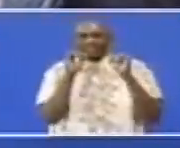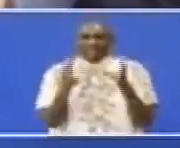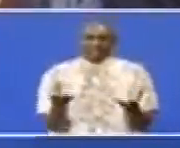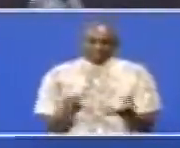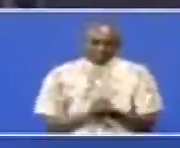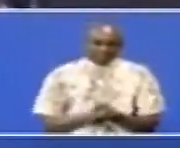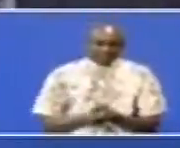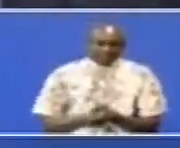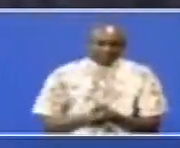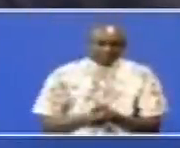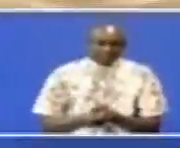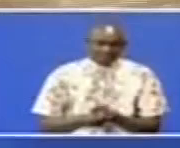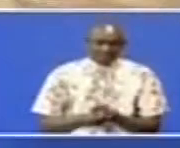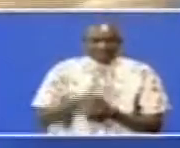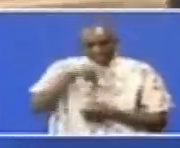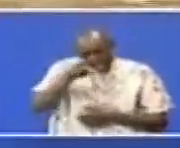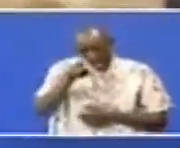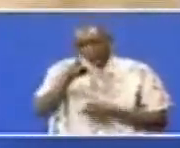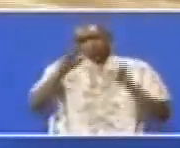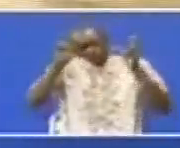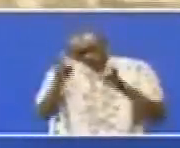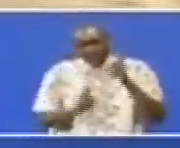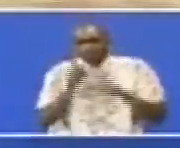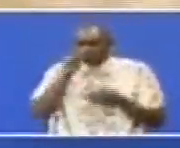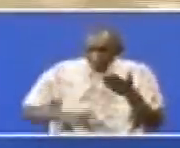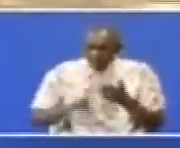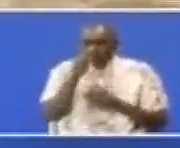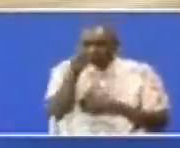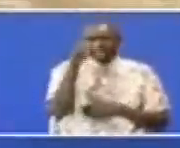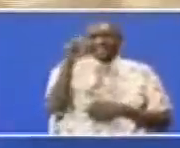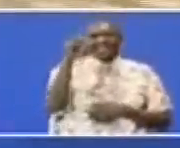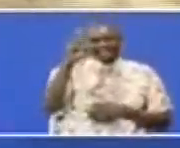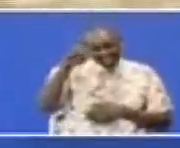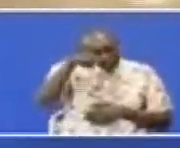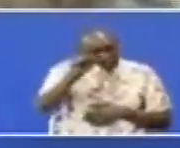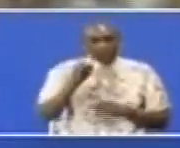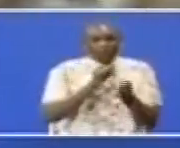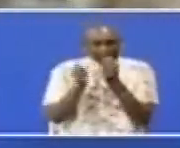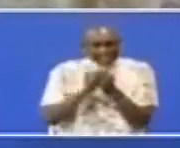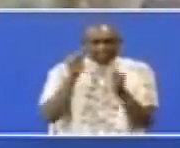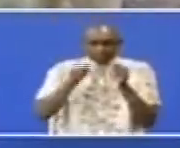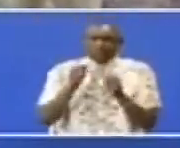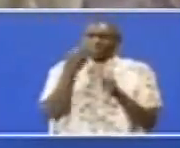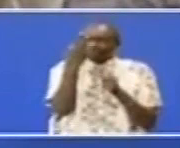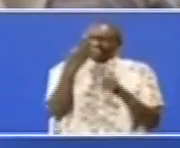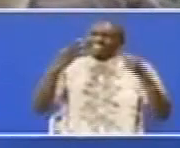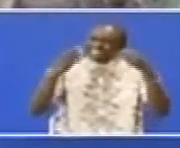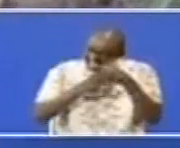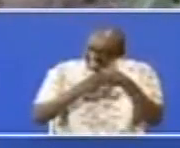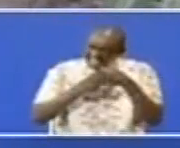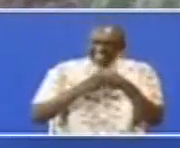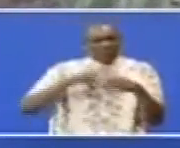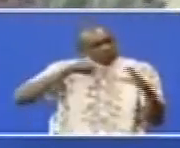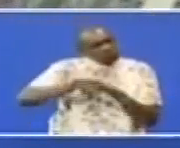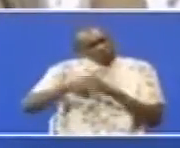mrefu. Kinachozua mjadala ni endapo ekari moja ya mahindi ina uwezo wa kuzalisha magunia 39 au 10